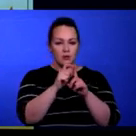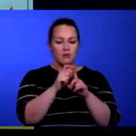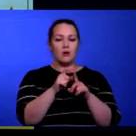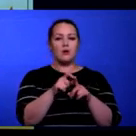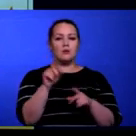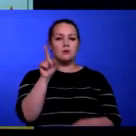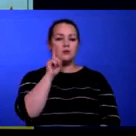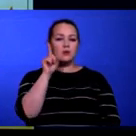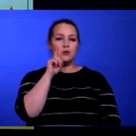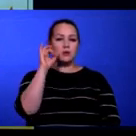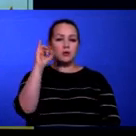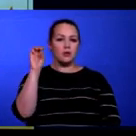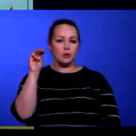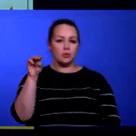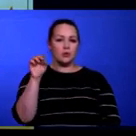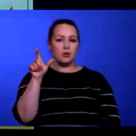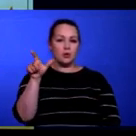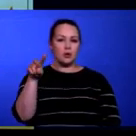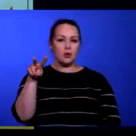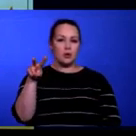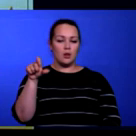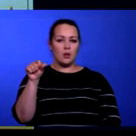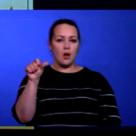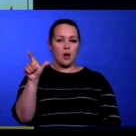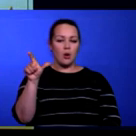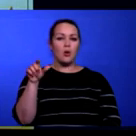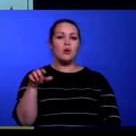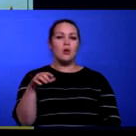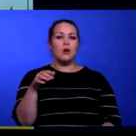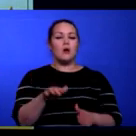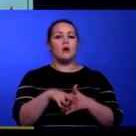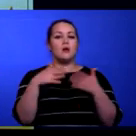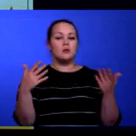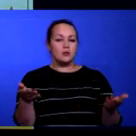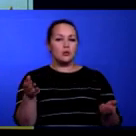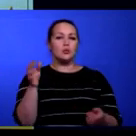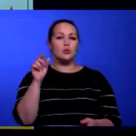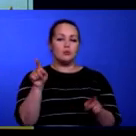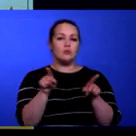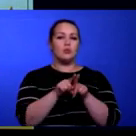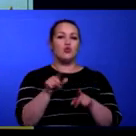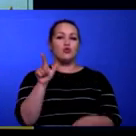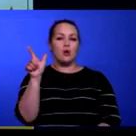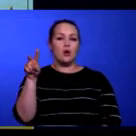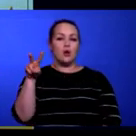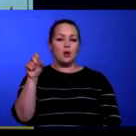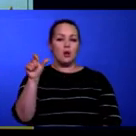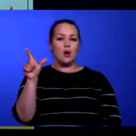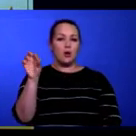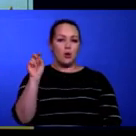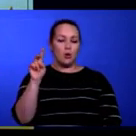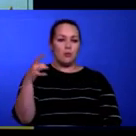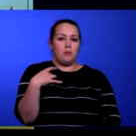глаголом слова раскинулся что сделал тоже глагол белая